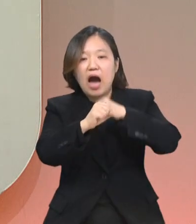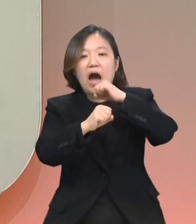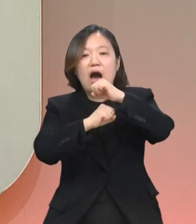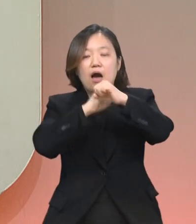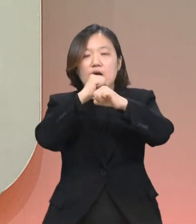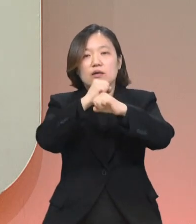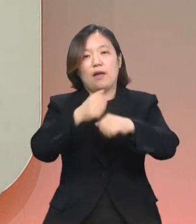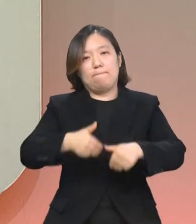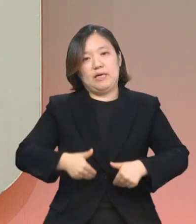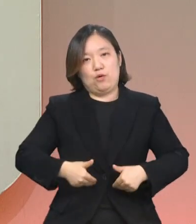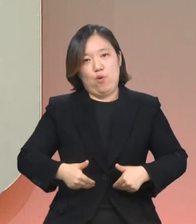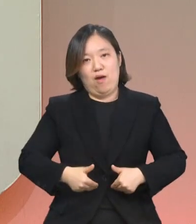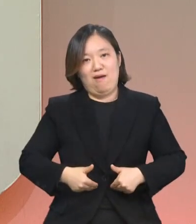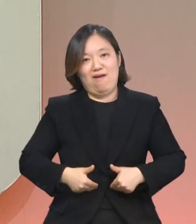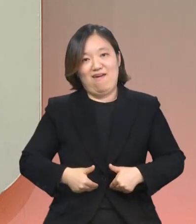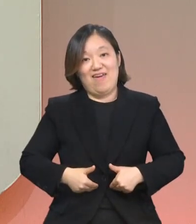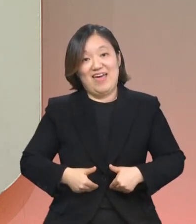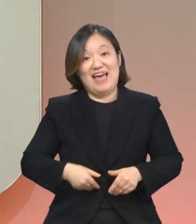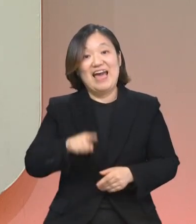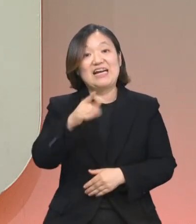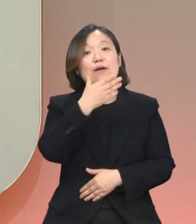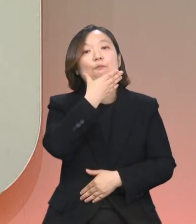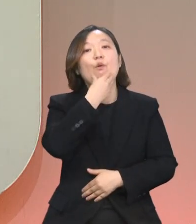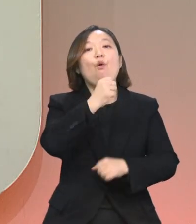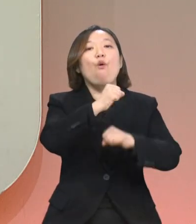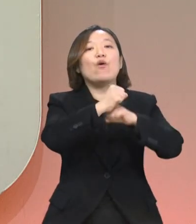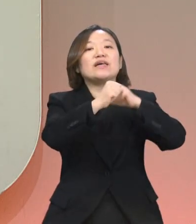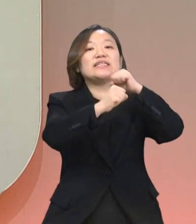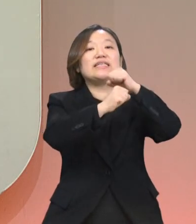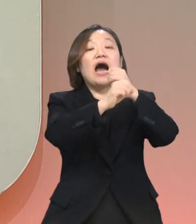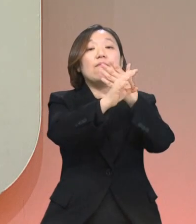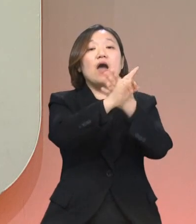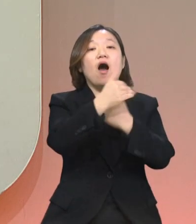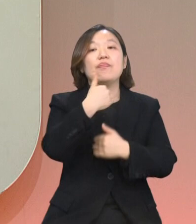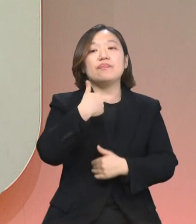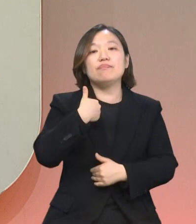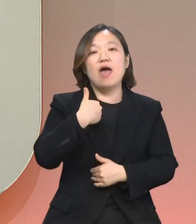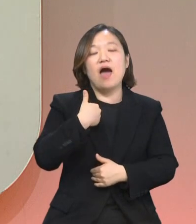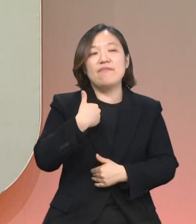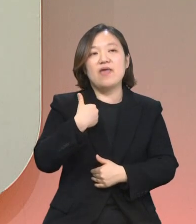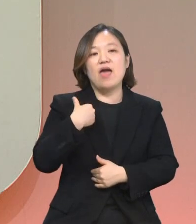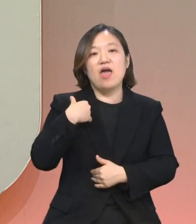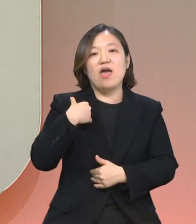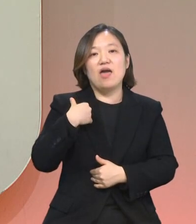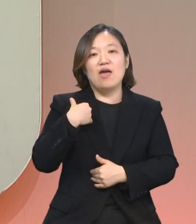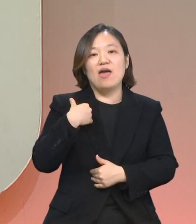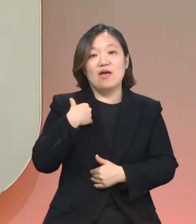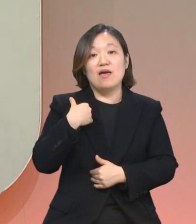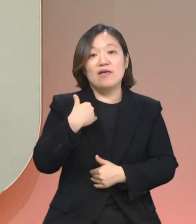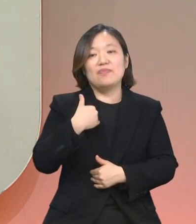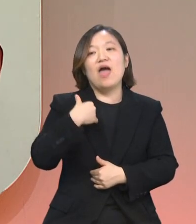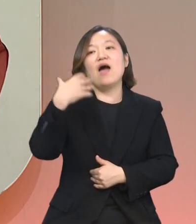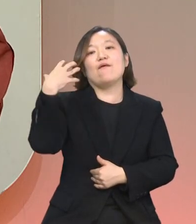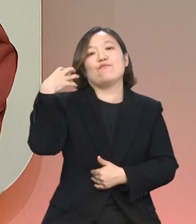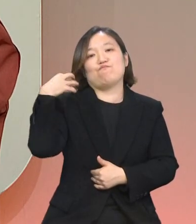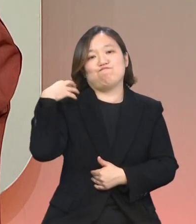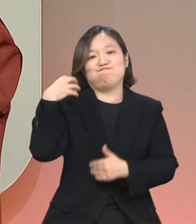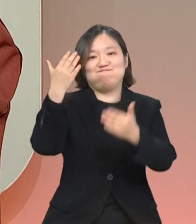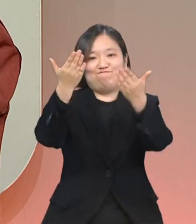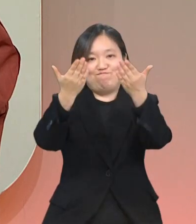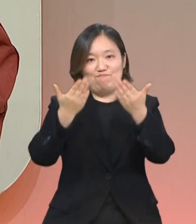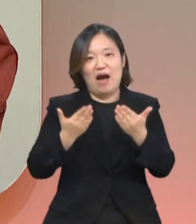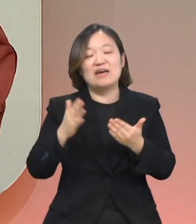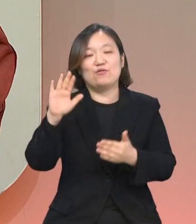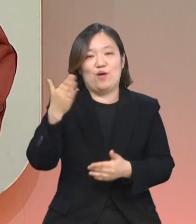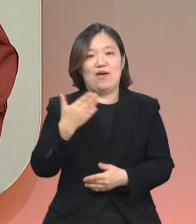된다 결국 그 공덕이 나에게 돌아오더라라는 말씀을 여러분들께 늘 드리는